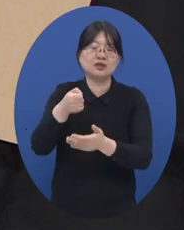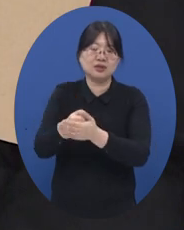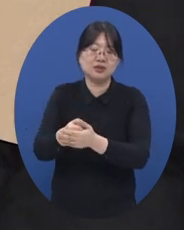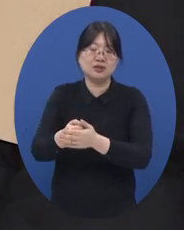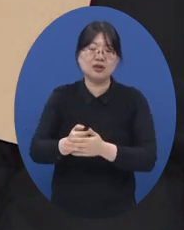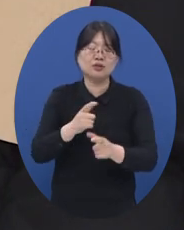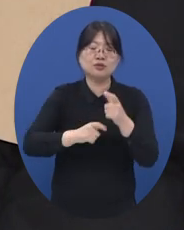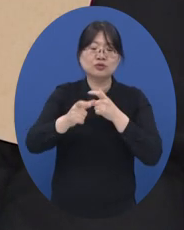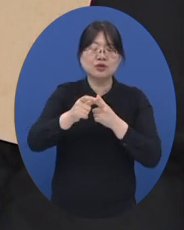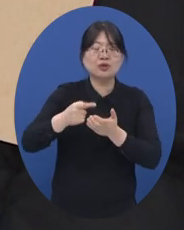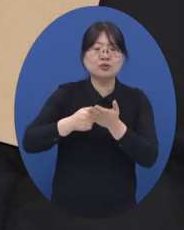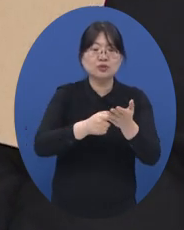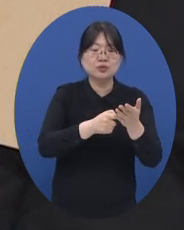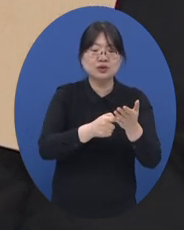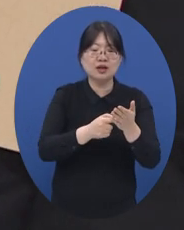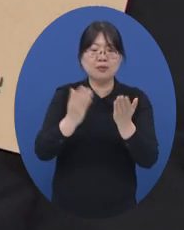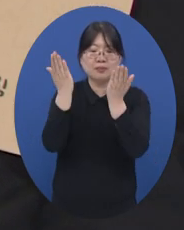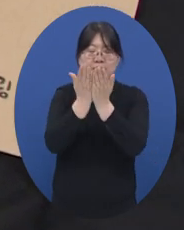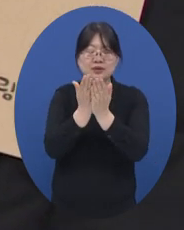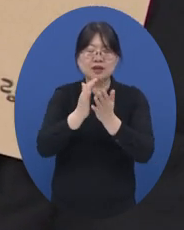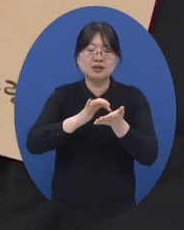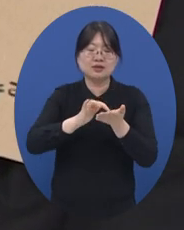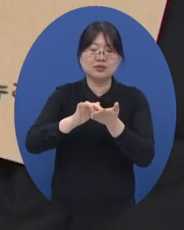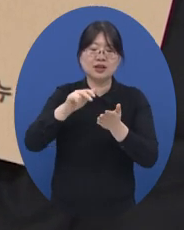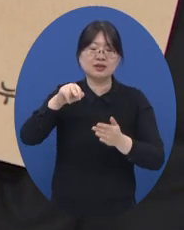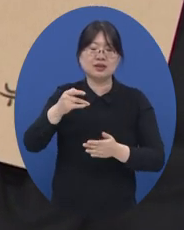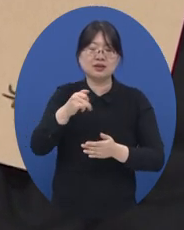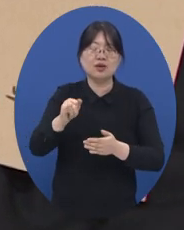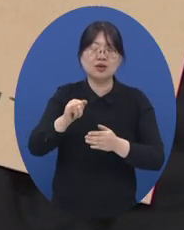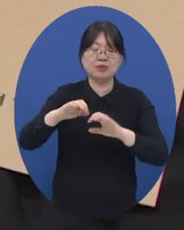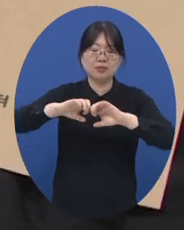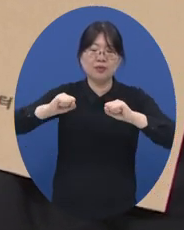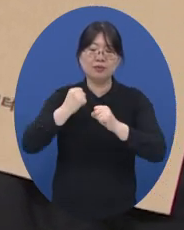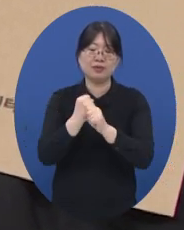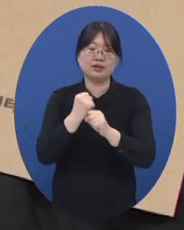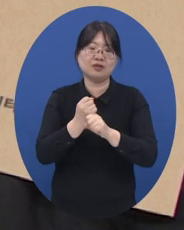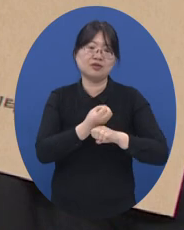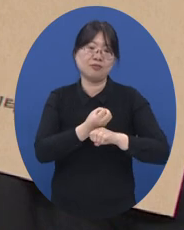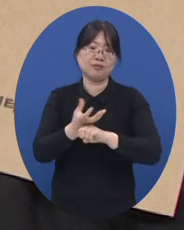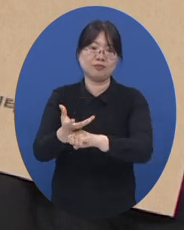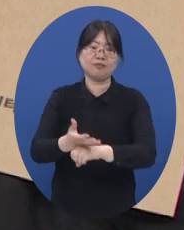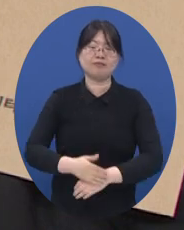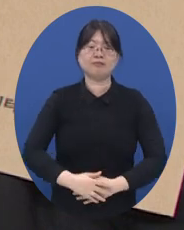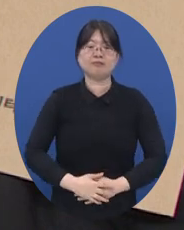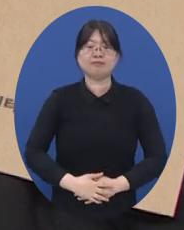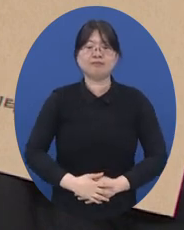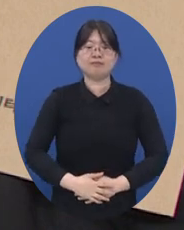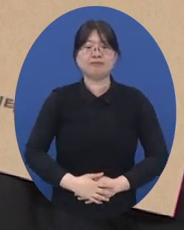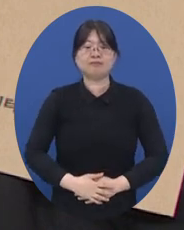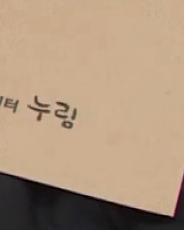추가 유청 봄부터는 맞춤형 전자 스티커를 별도 제작해 전달하게 됩니다